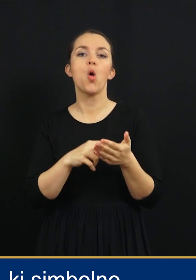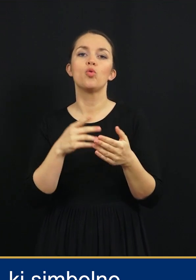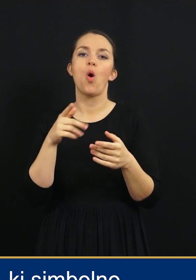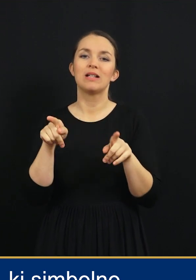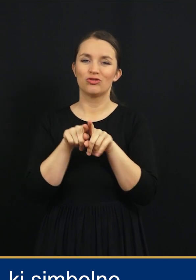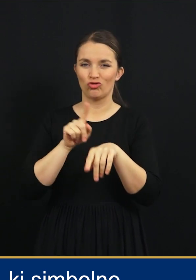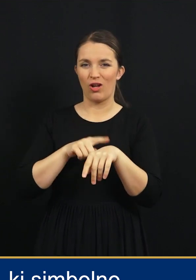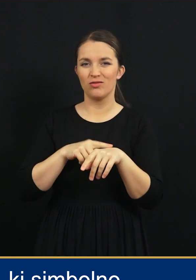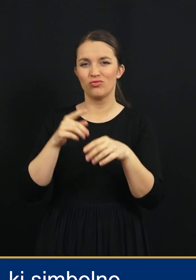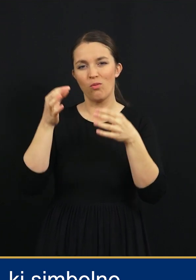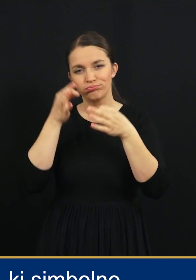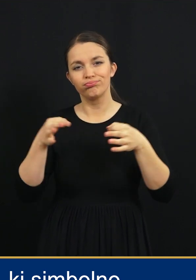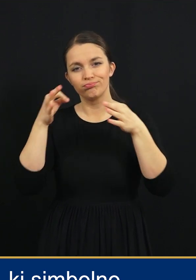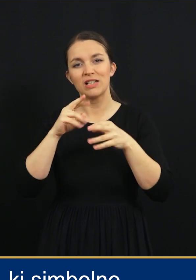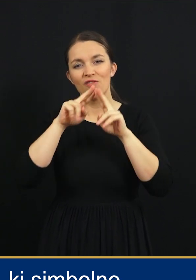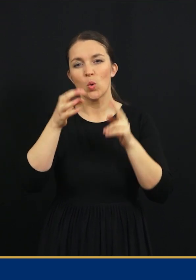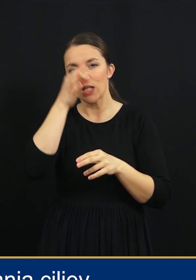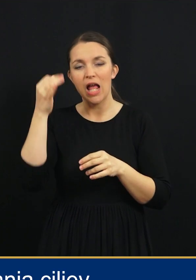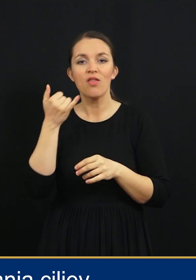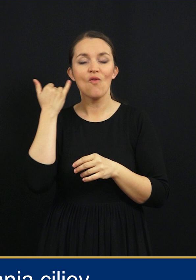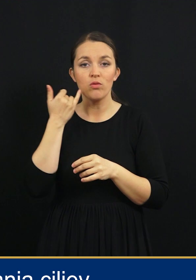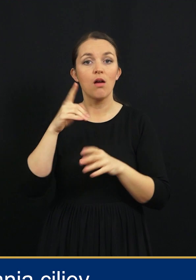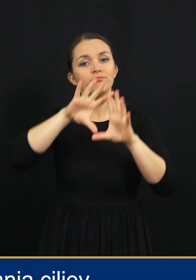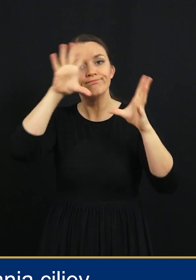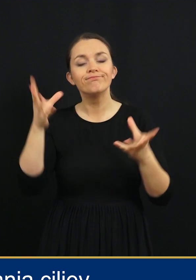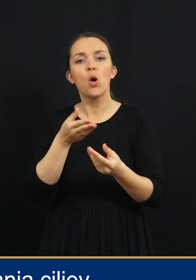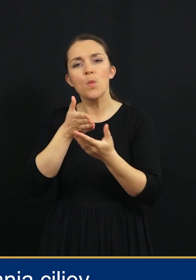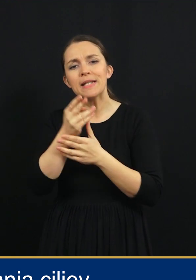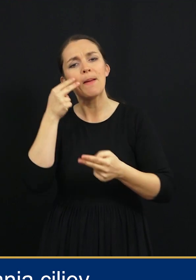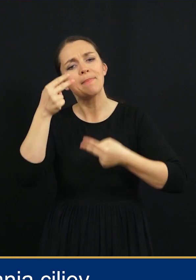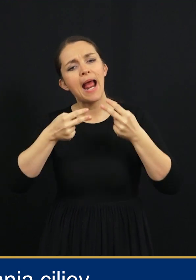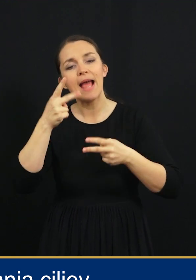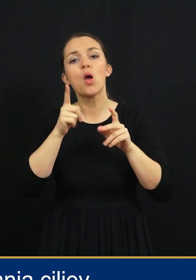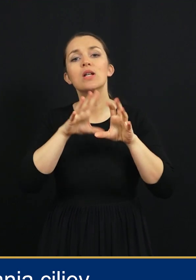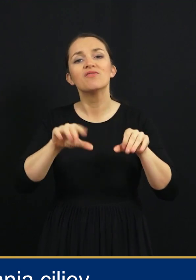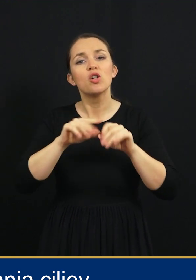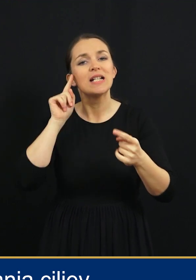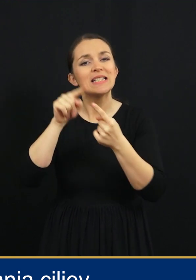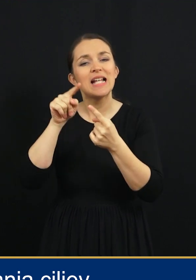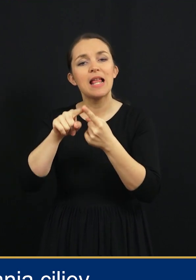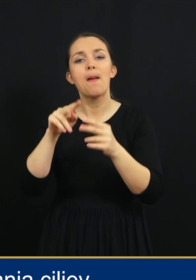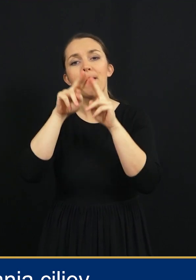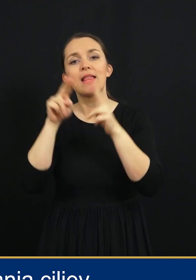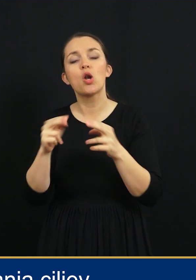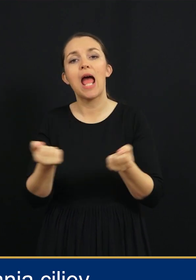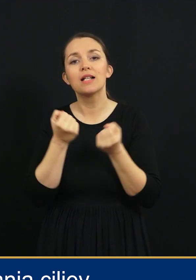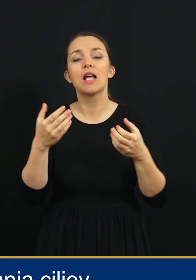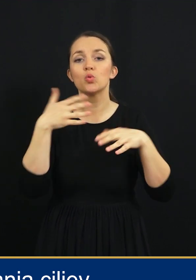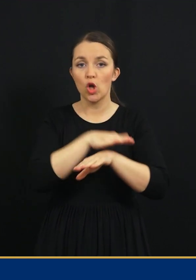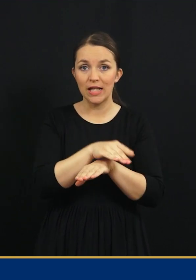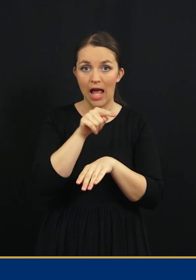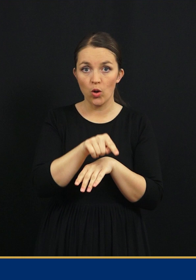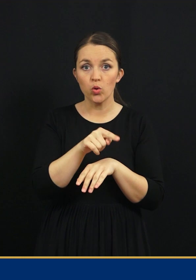sovpada z obeležitvijo Svetovnega dneva voda, je celoviti vmesni pregled izvajanja ciljev mednarodne akcije Združenih